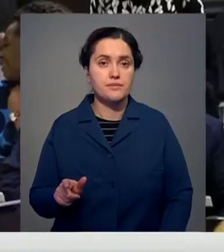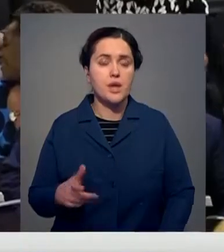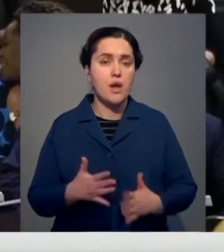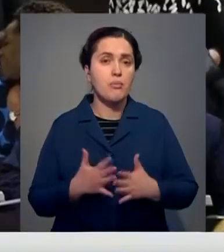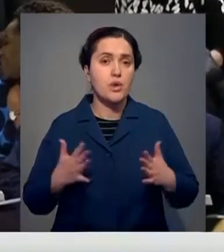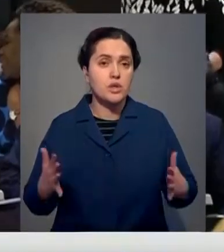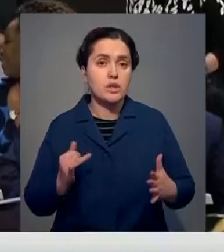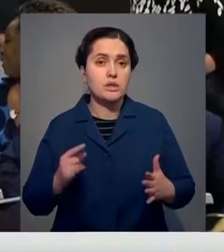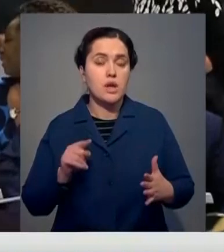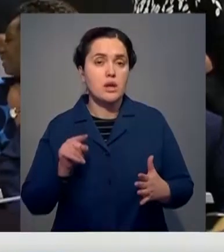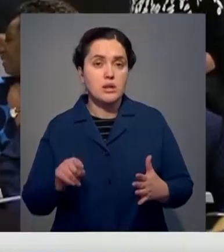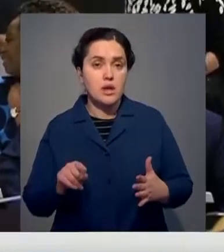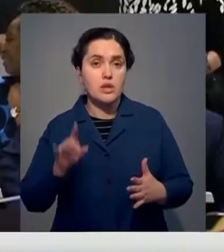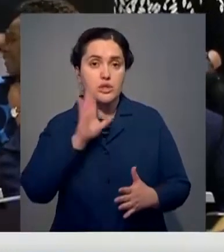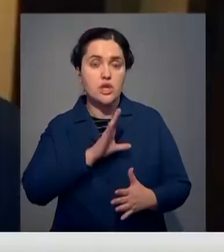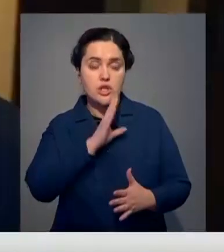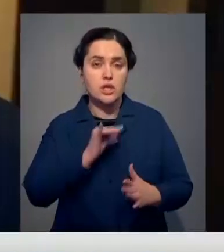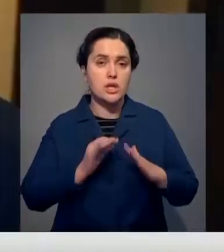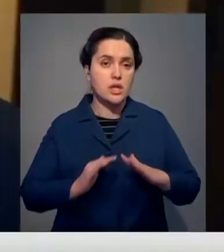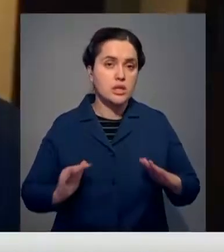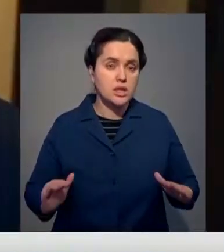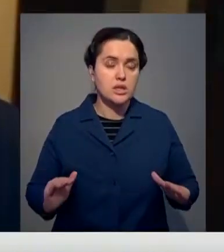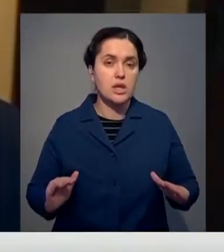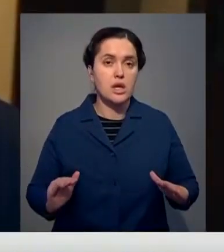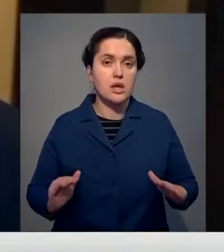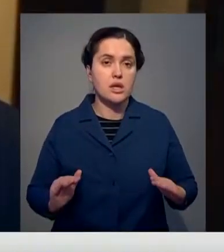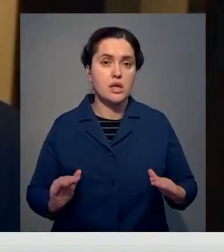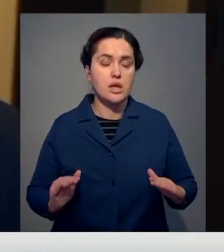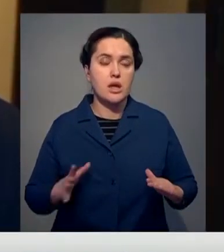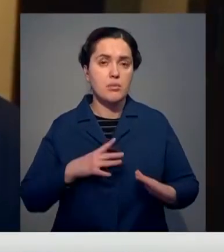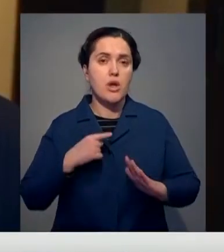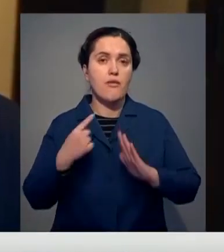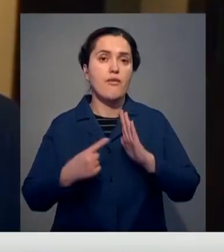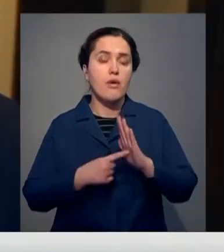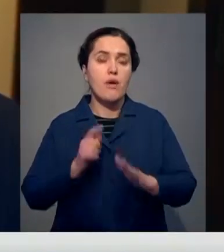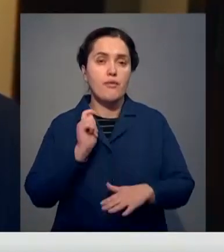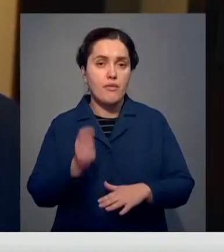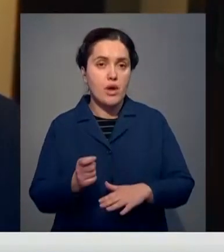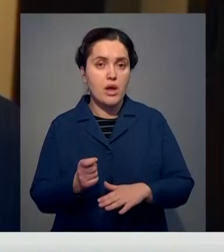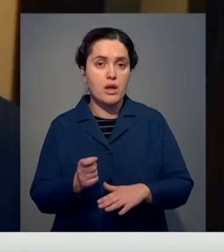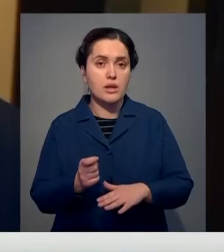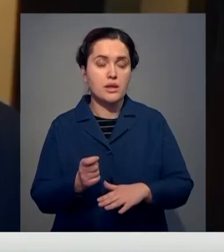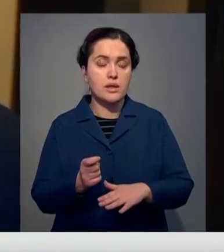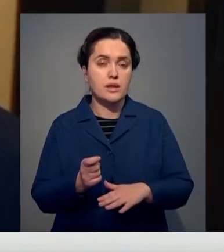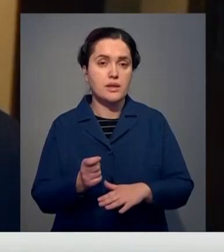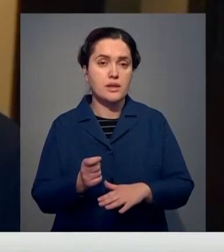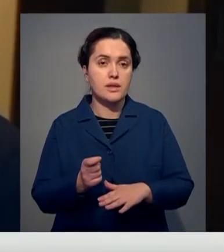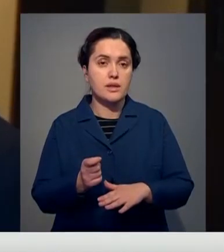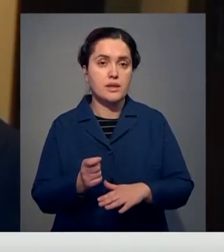подавляющее большинство из них – это женщины и дети. Были заданы вопросы практического плана